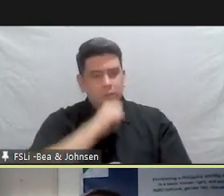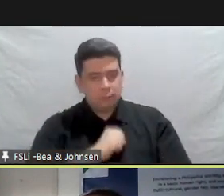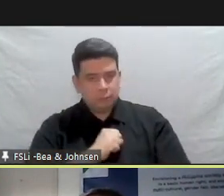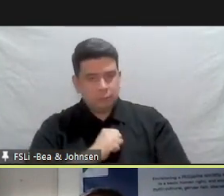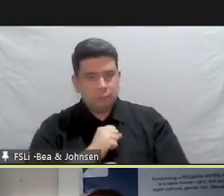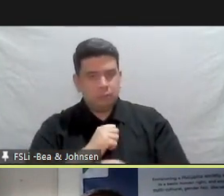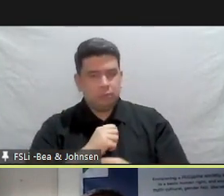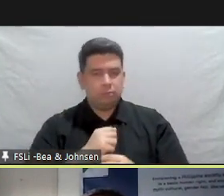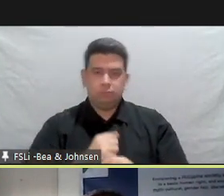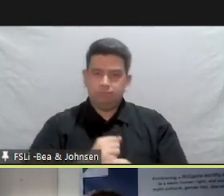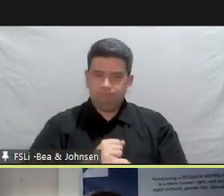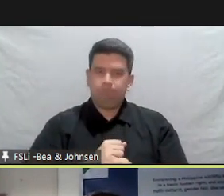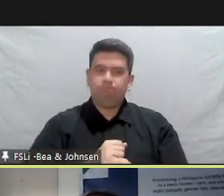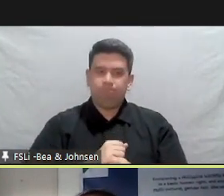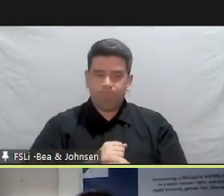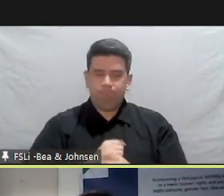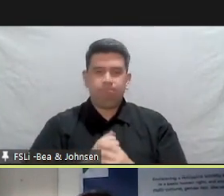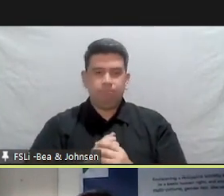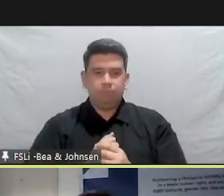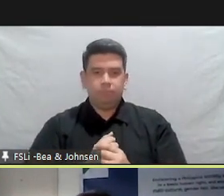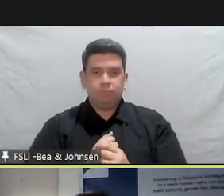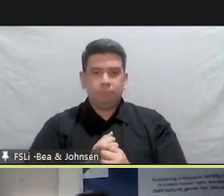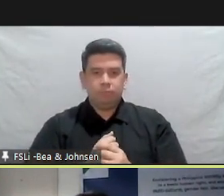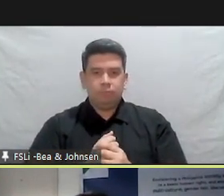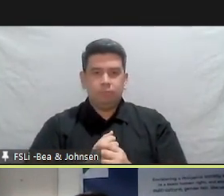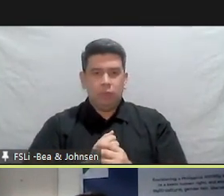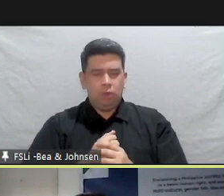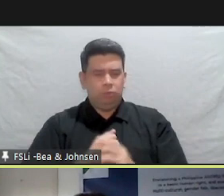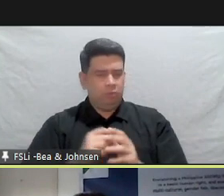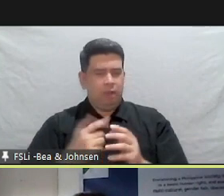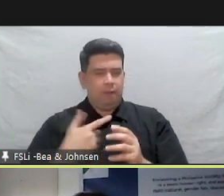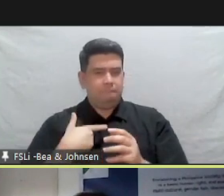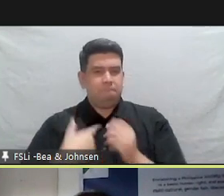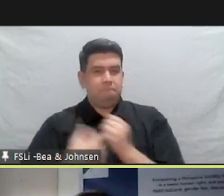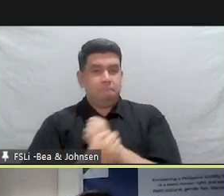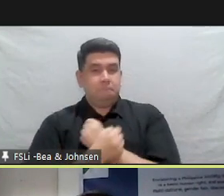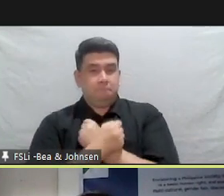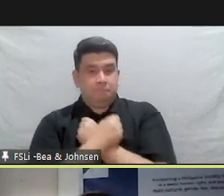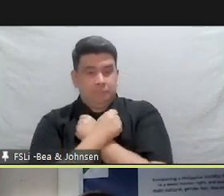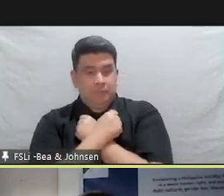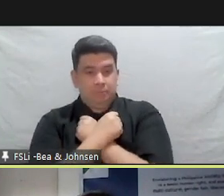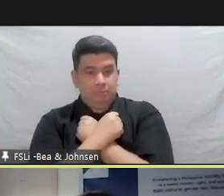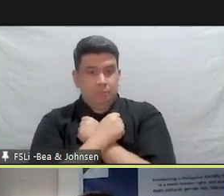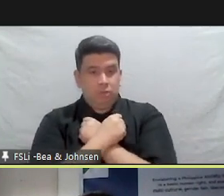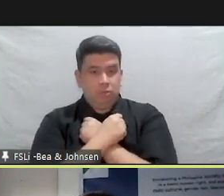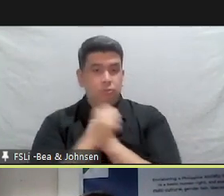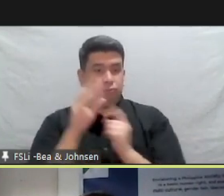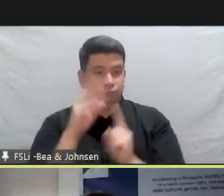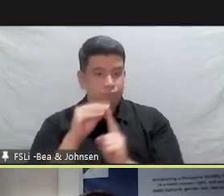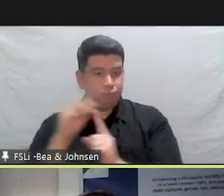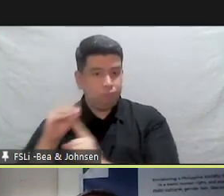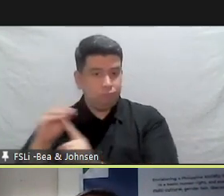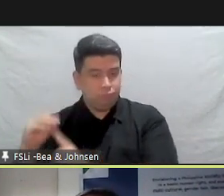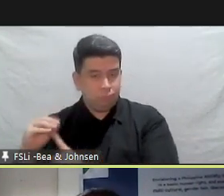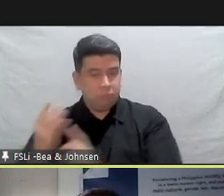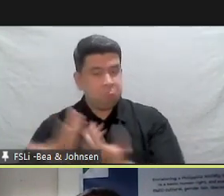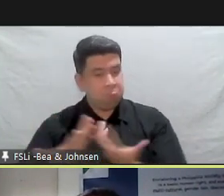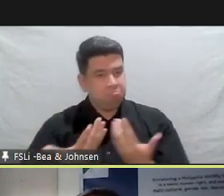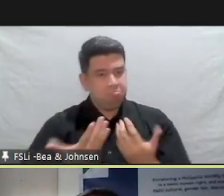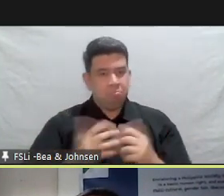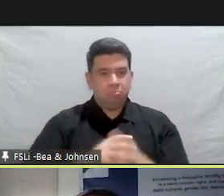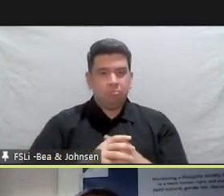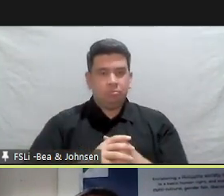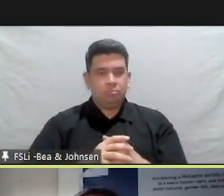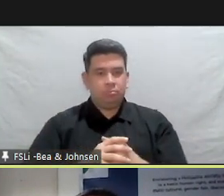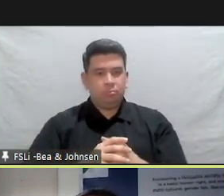kanilang kultura at pagmamahal din dun sa kung ano man yung kultura, wika, dun sa lupa